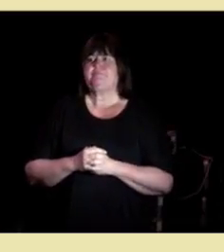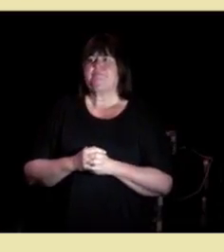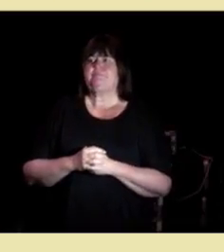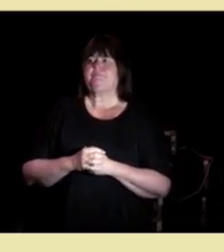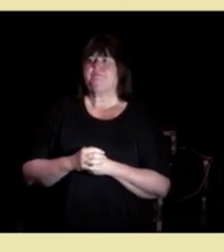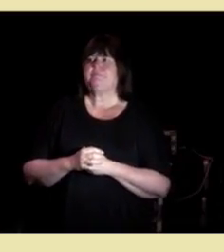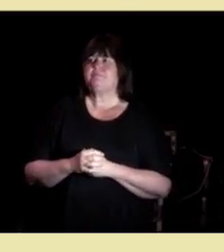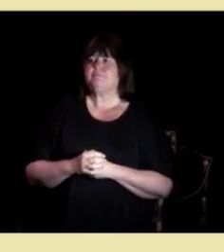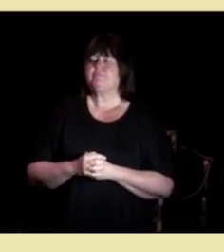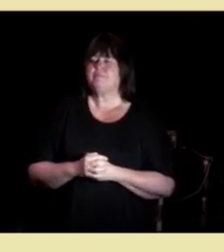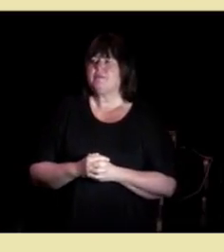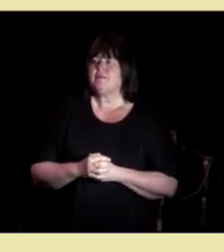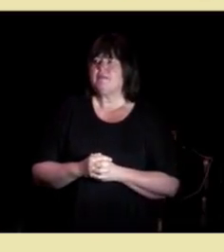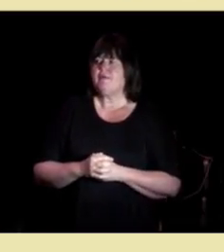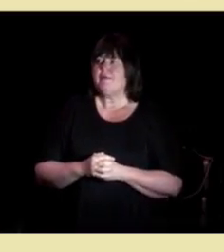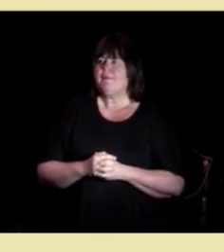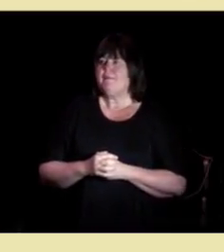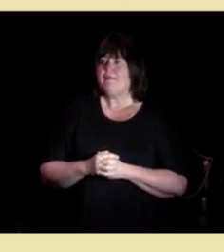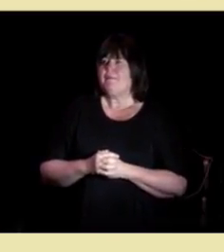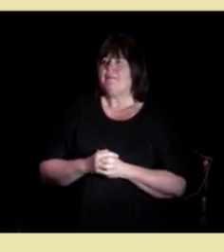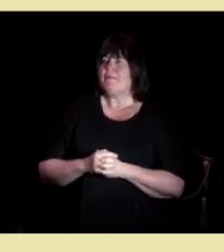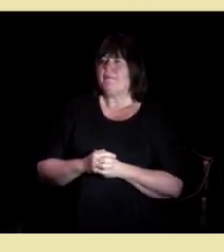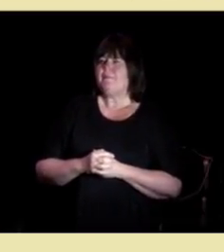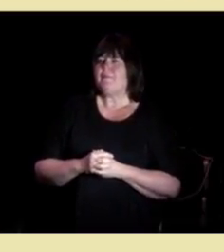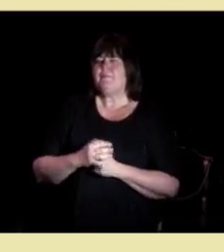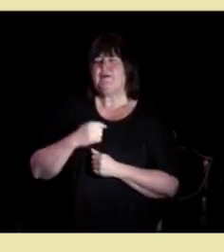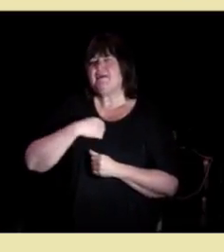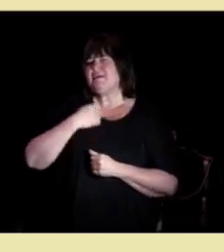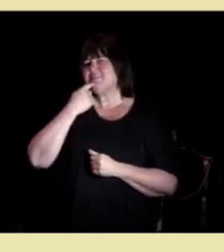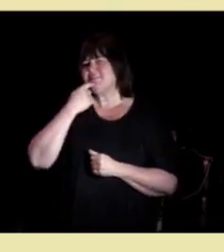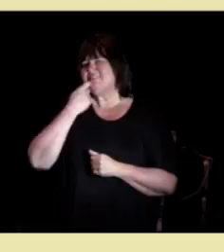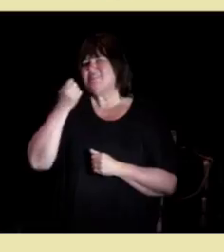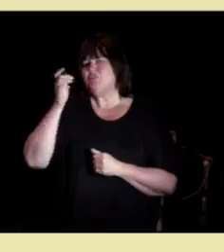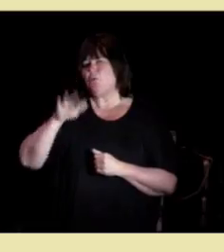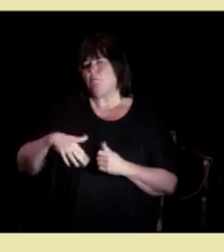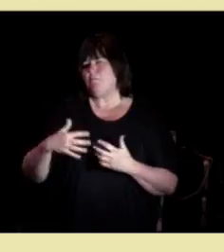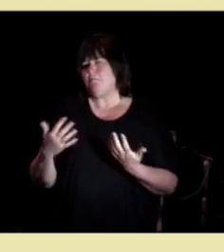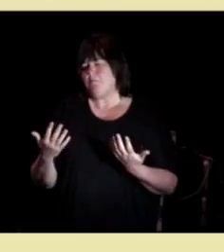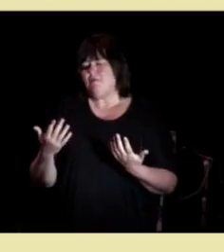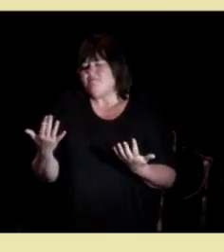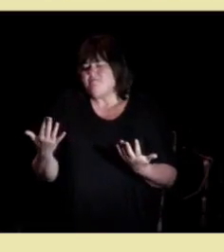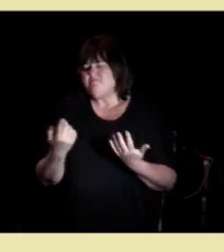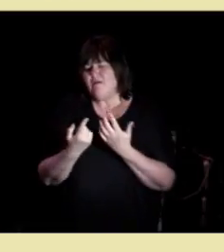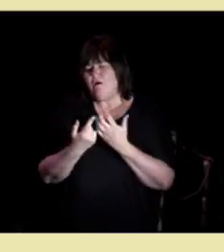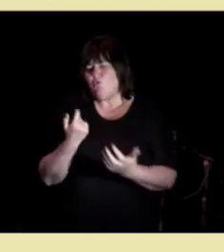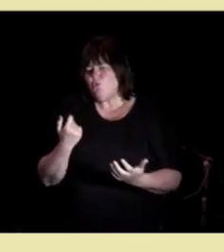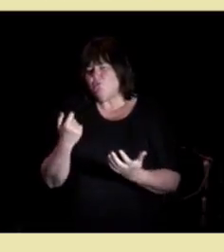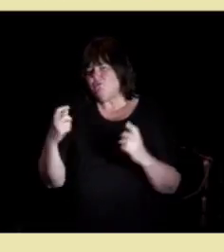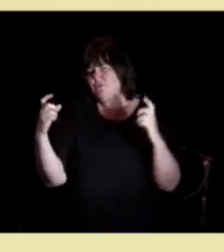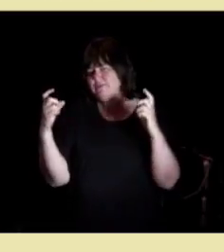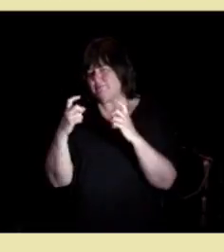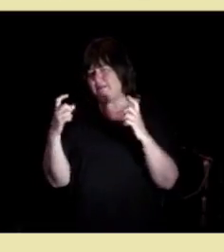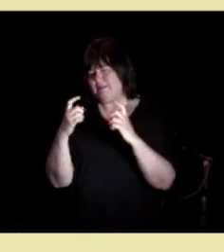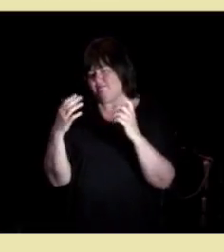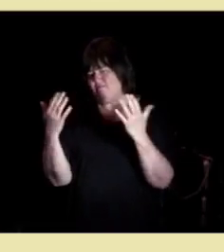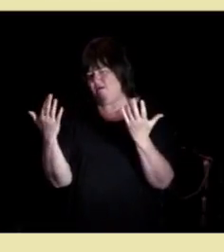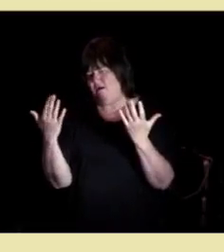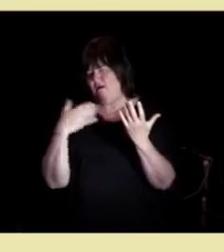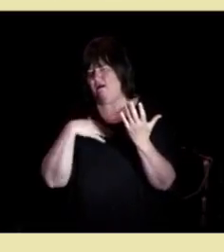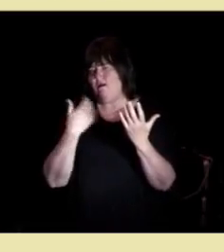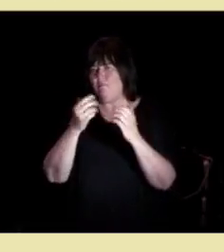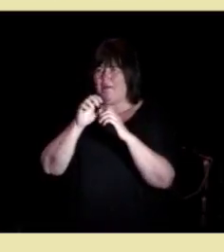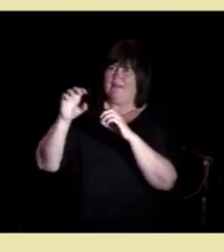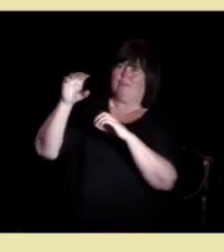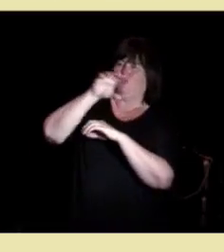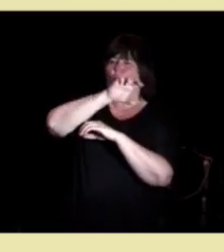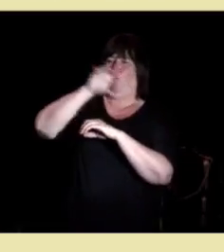Det jeg kommer til å si litt om, det er hva utfordringsbildet er på et litt overordnet, med et litt